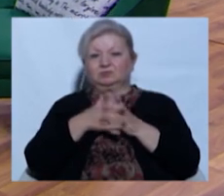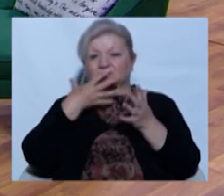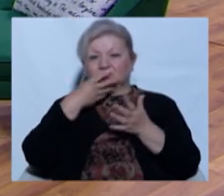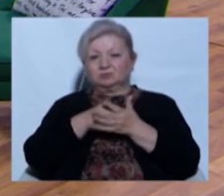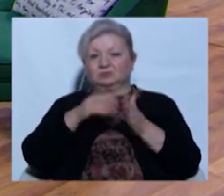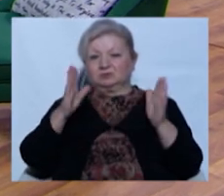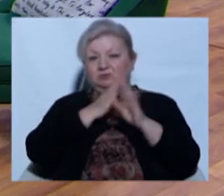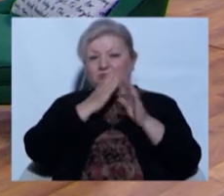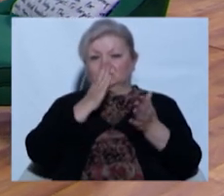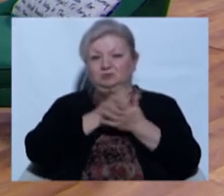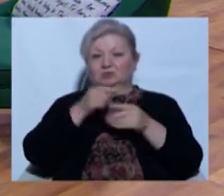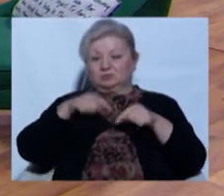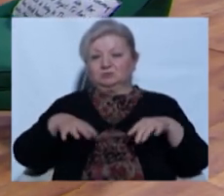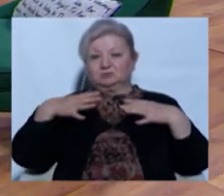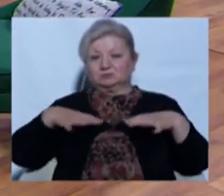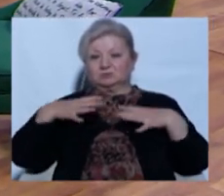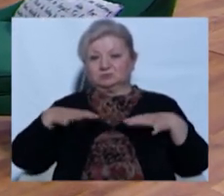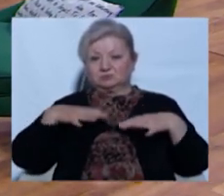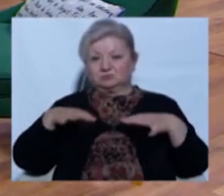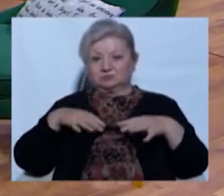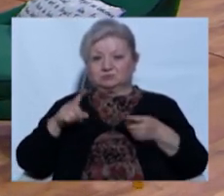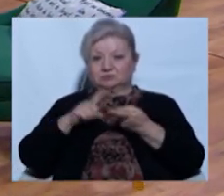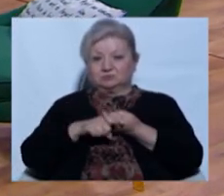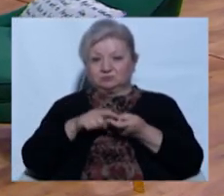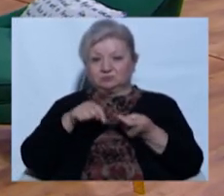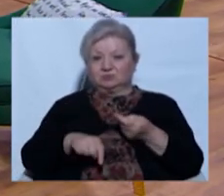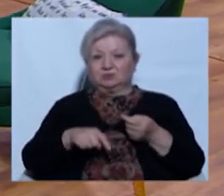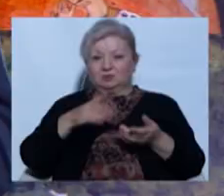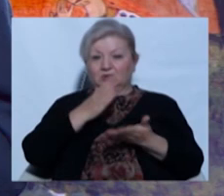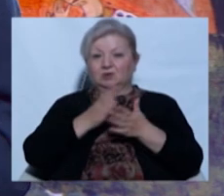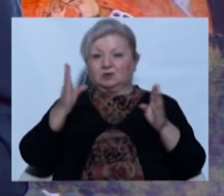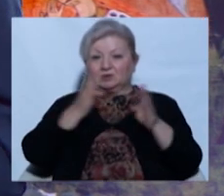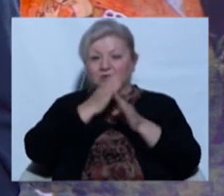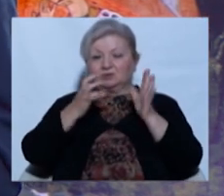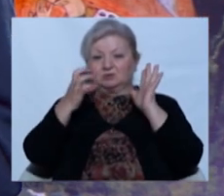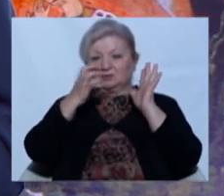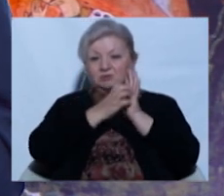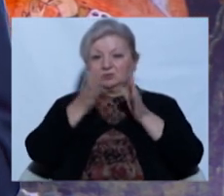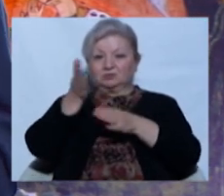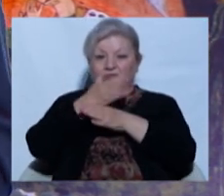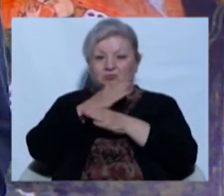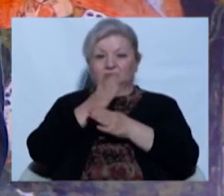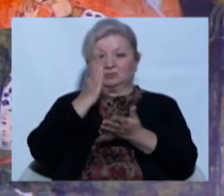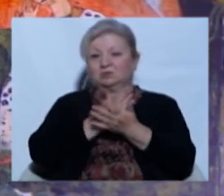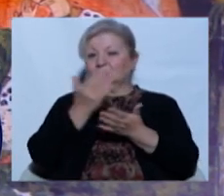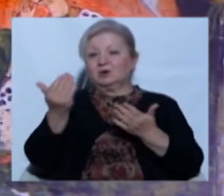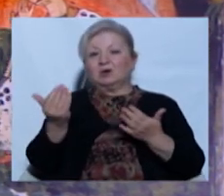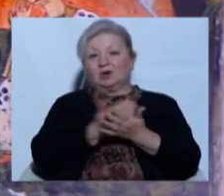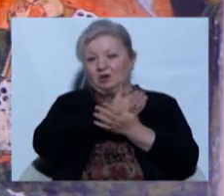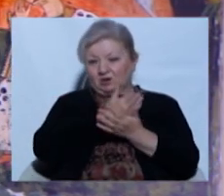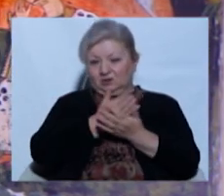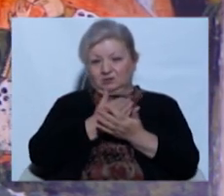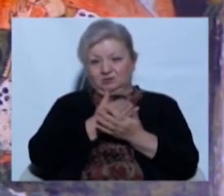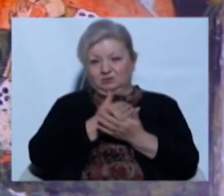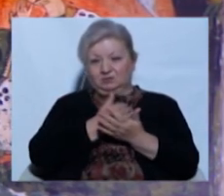ღერიან, ხო? საქართველოს რაც შეეხება, საქართველოს ჰიმნიც, გერბიც და დროშაც საკმაოდ ახალი არის, ეს დიდი ხნის